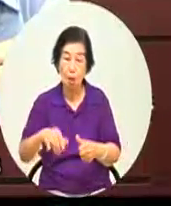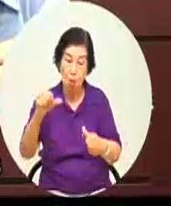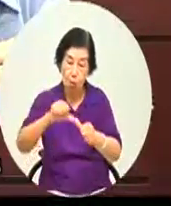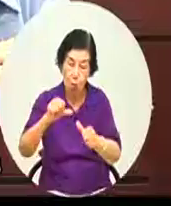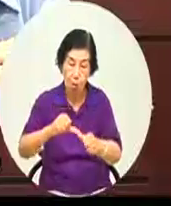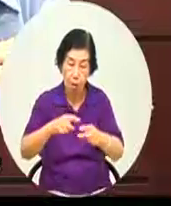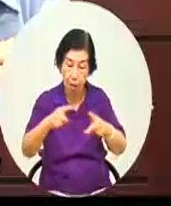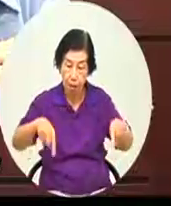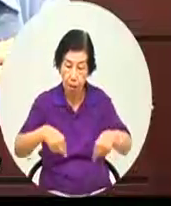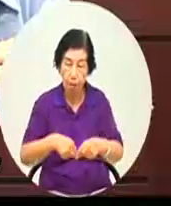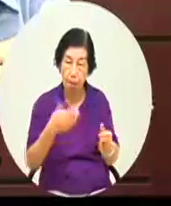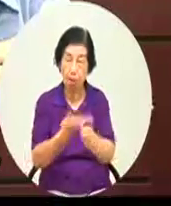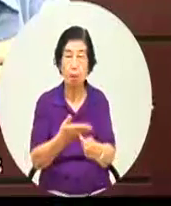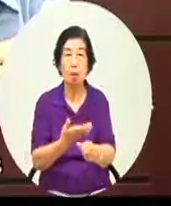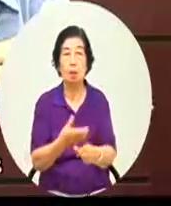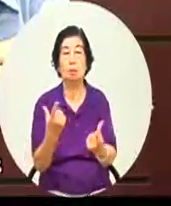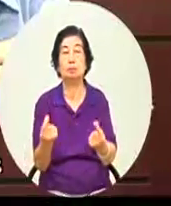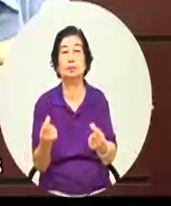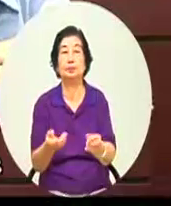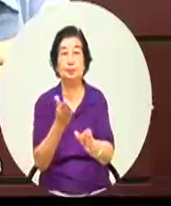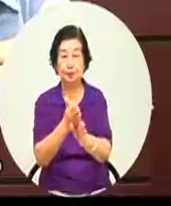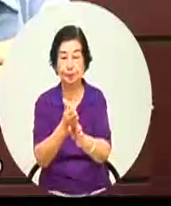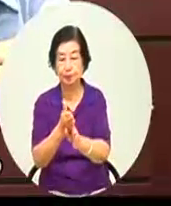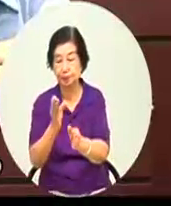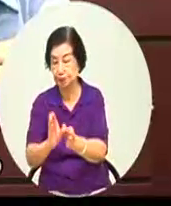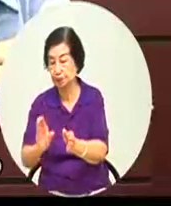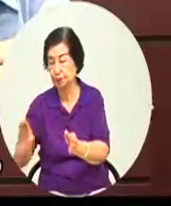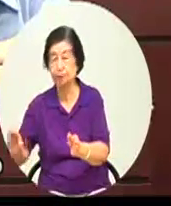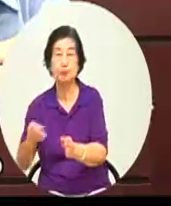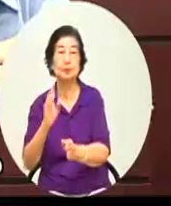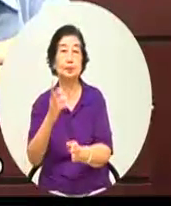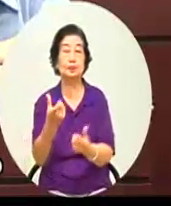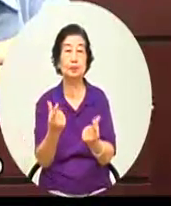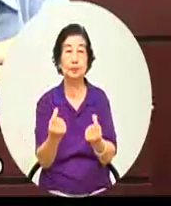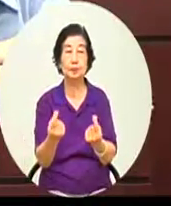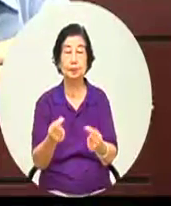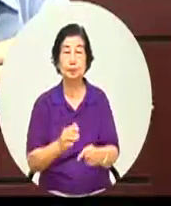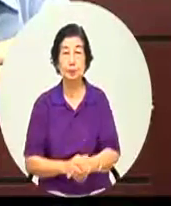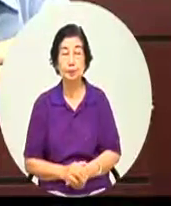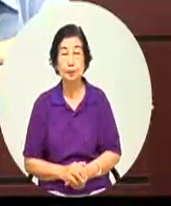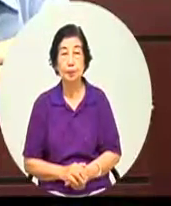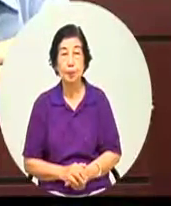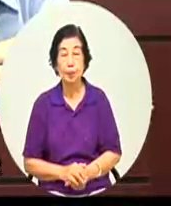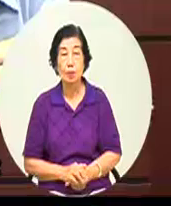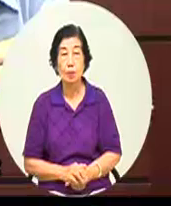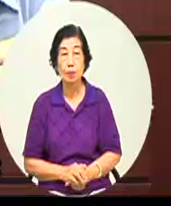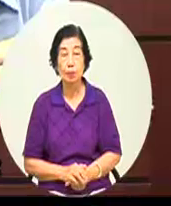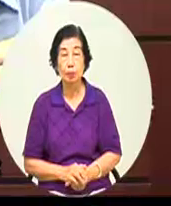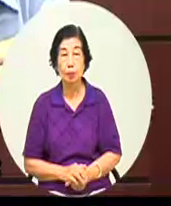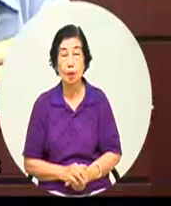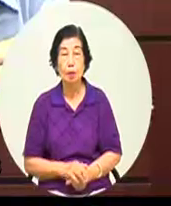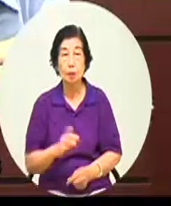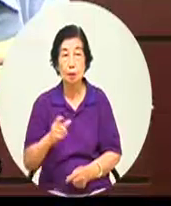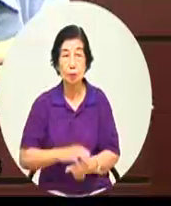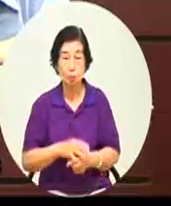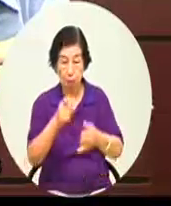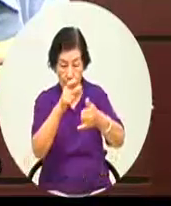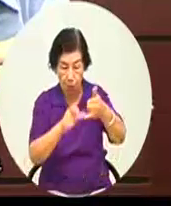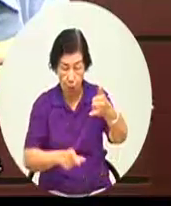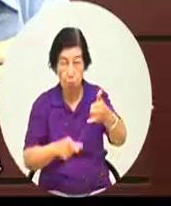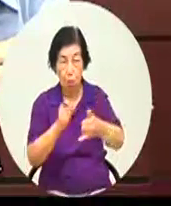方上结构的问题。所以我想我们会在到案汇报里面哈，把这个东西当作一个个案重点